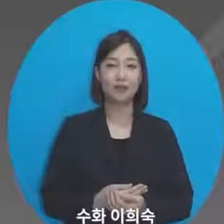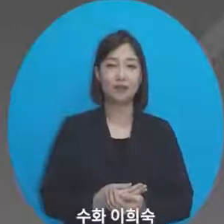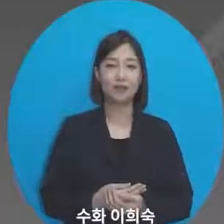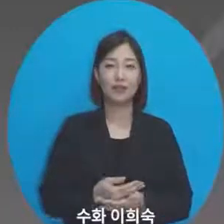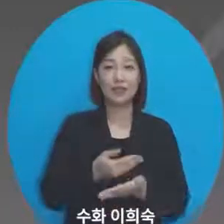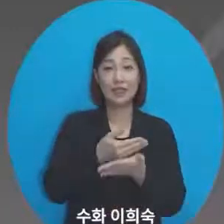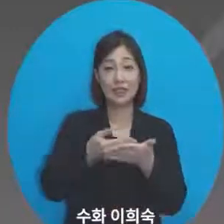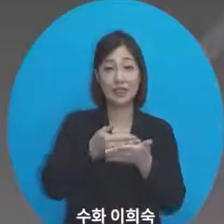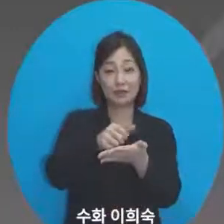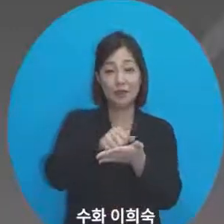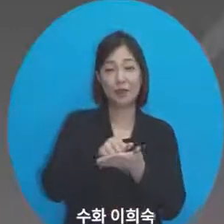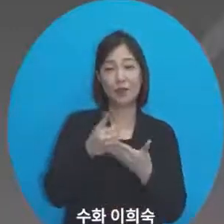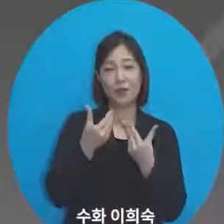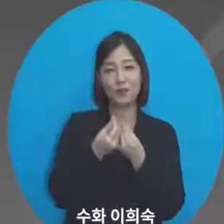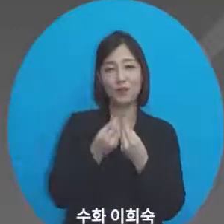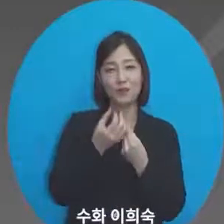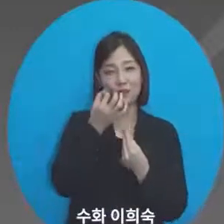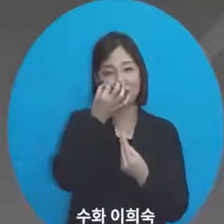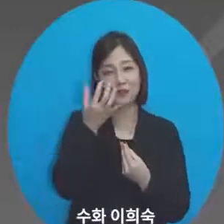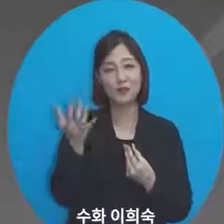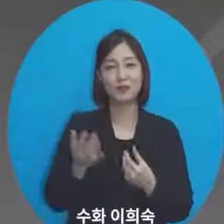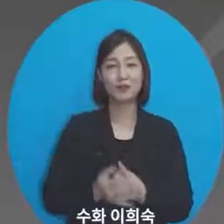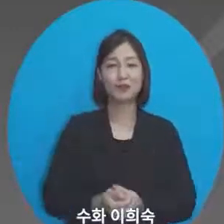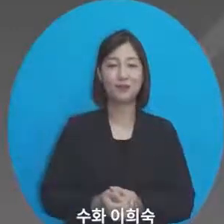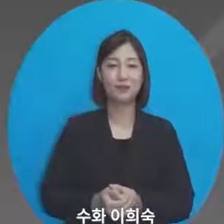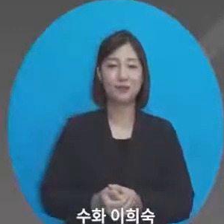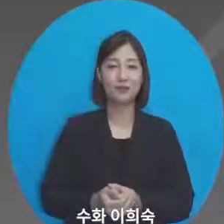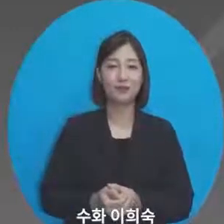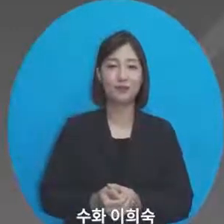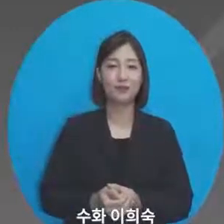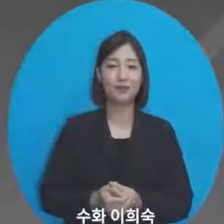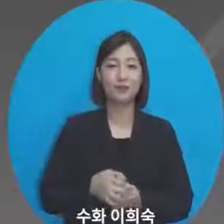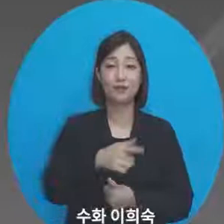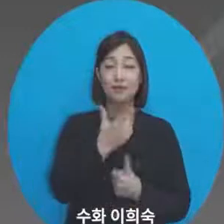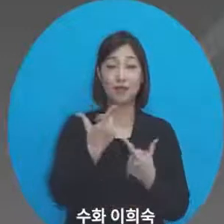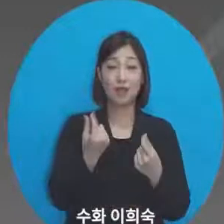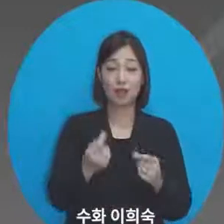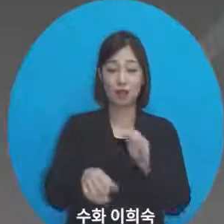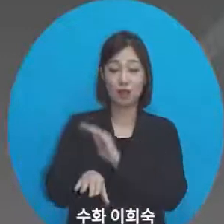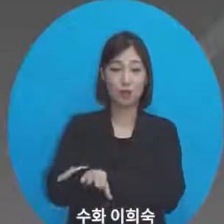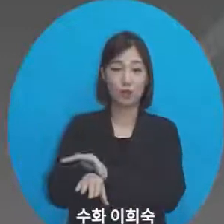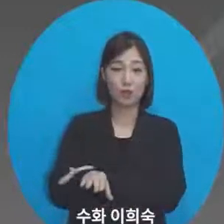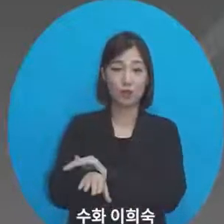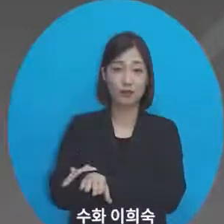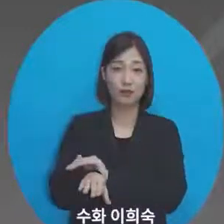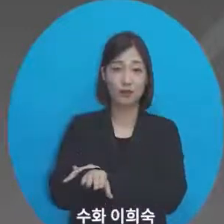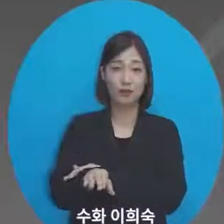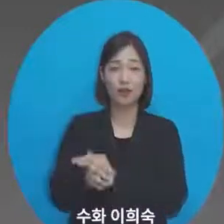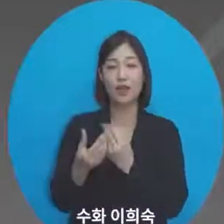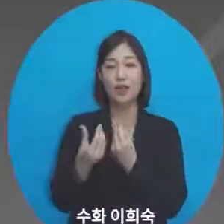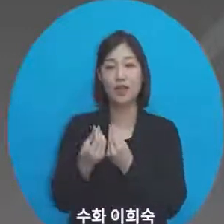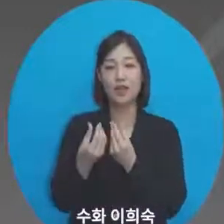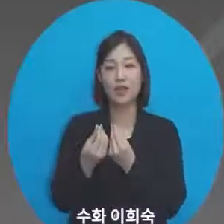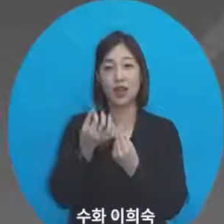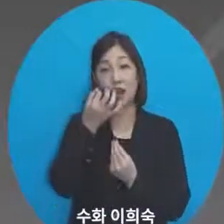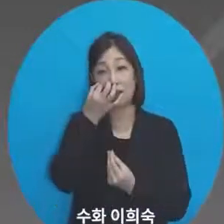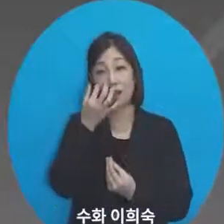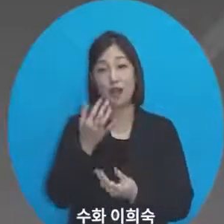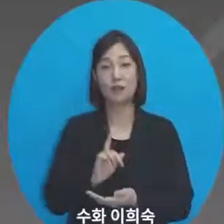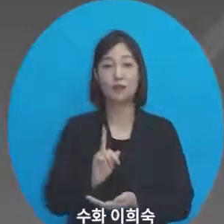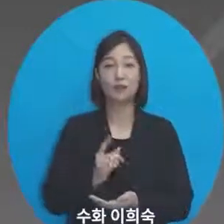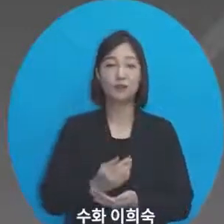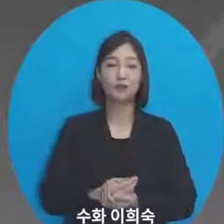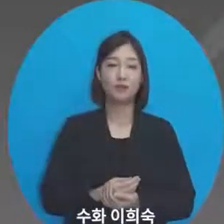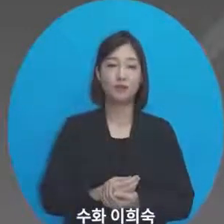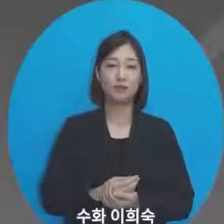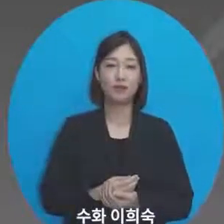가지 난간 방호 울타리들이 있는데요. 오른쪽 상단의 사진을 보시면 방호